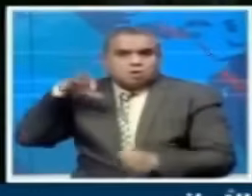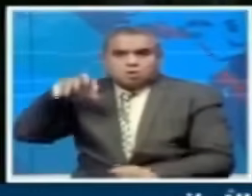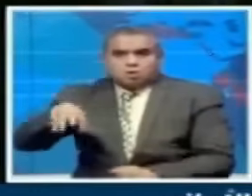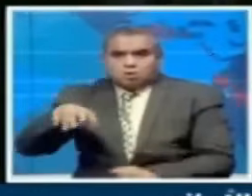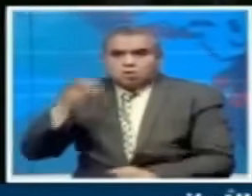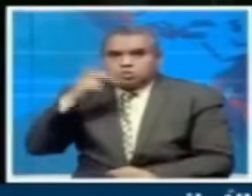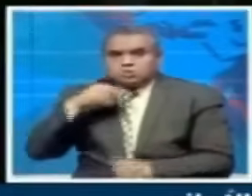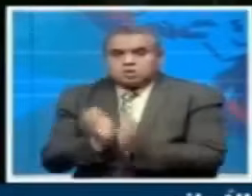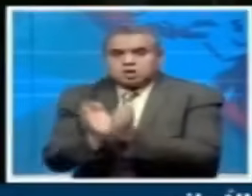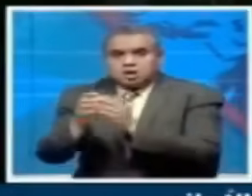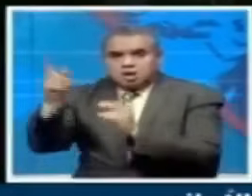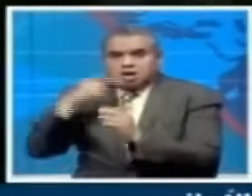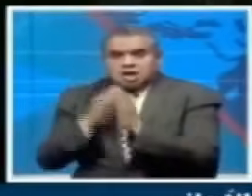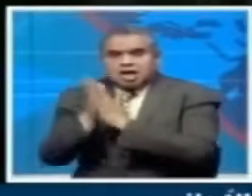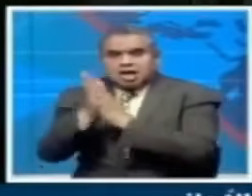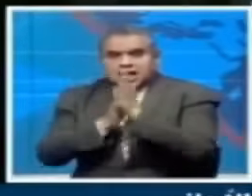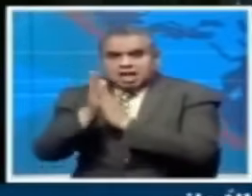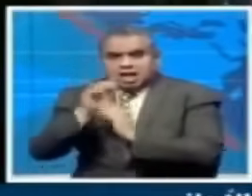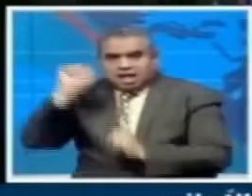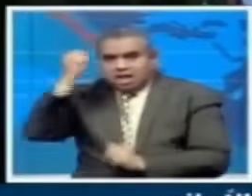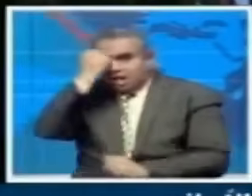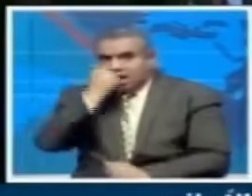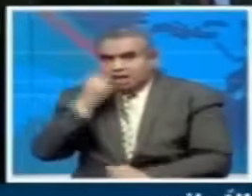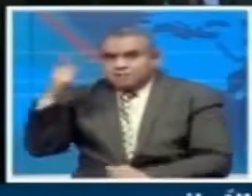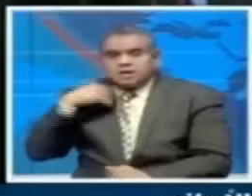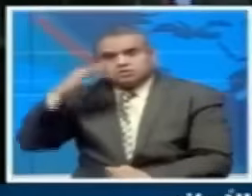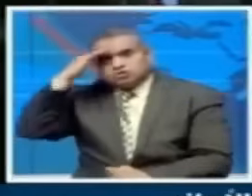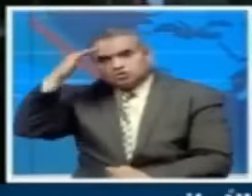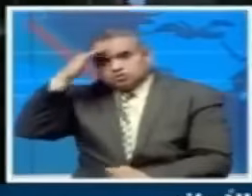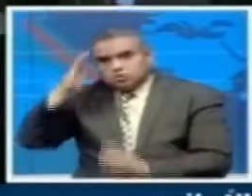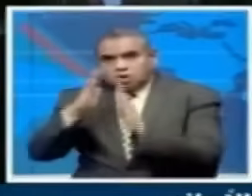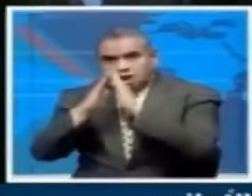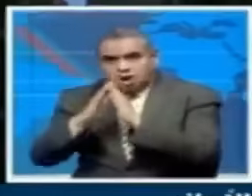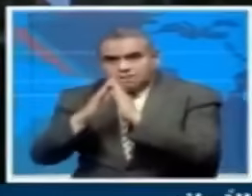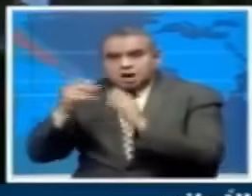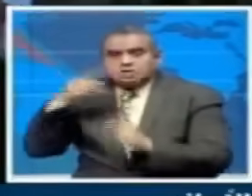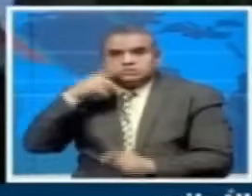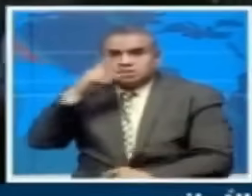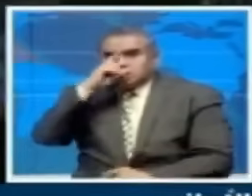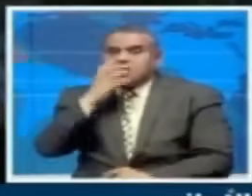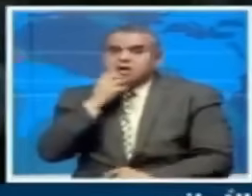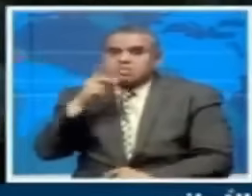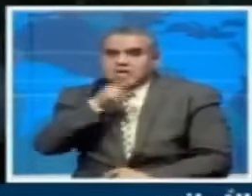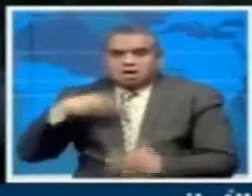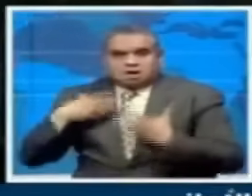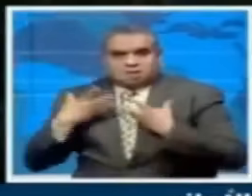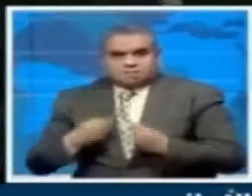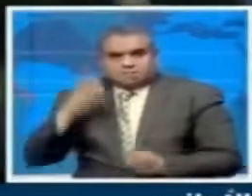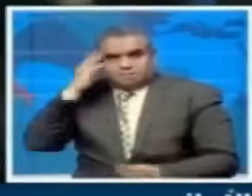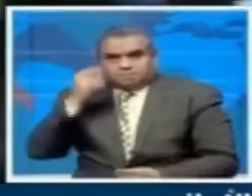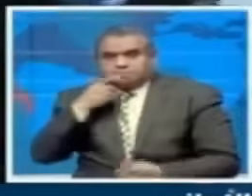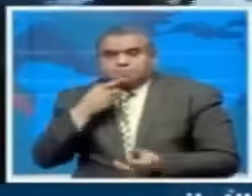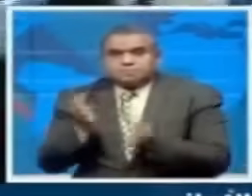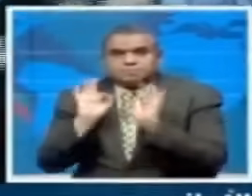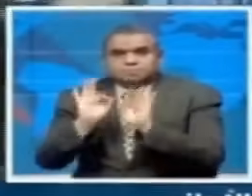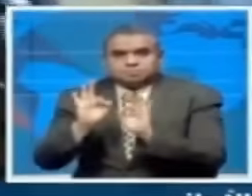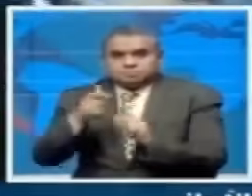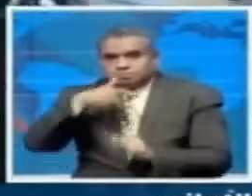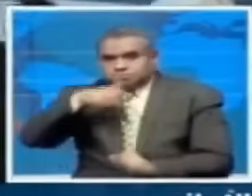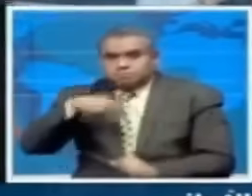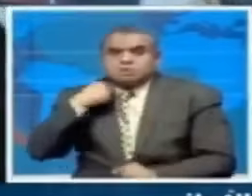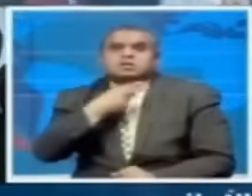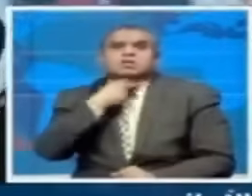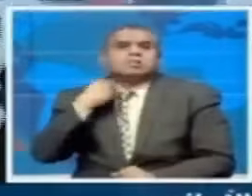حركة حماس عن تقديرها لمصر وقطر لضمان استمرار الهدنة المؤقتة مع إسرائيل. وفي السياق ذاته أعرب مستشار